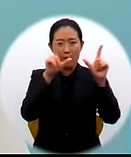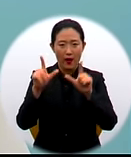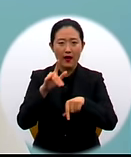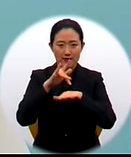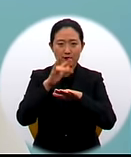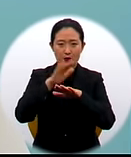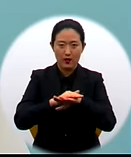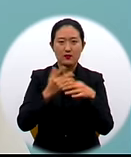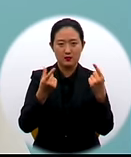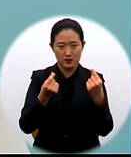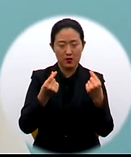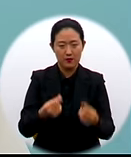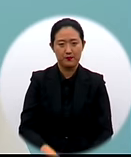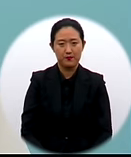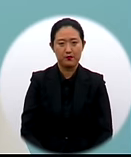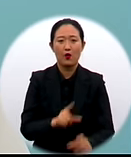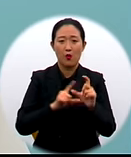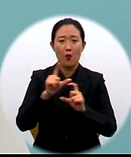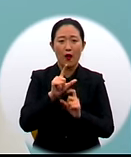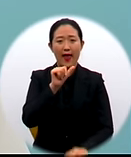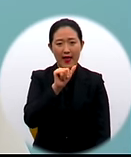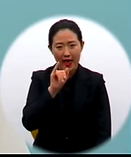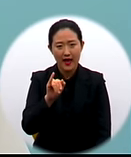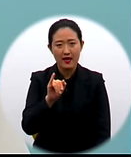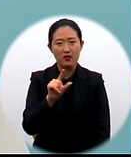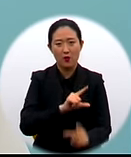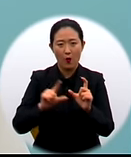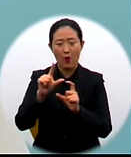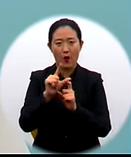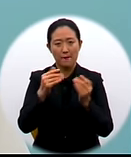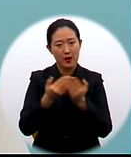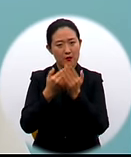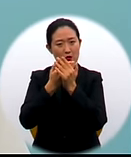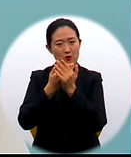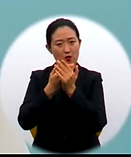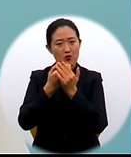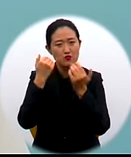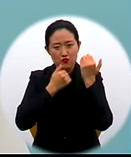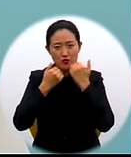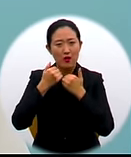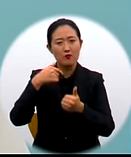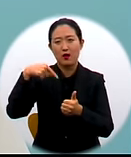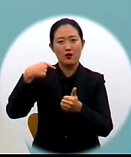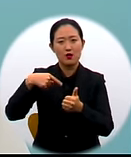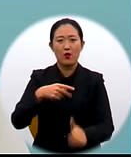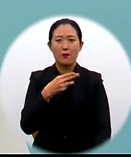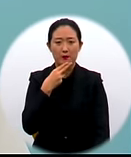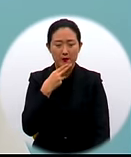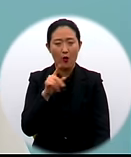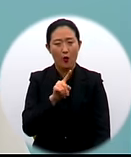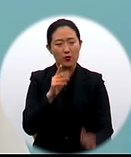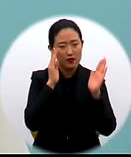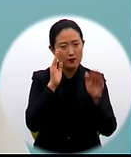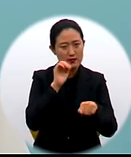가지고 가야 되기 때문이죠. 더 이상 AI가 발전하면서는 사실 누가 무언가를 가르쳐주지 않습니다. 왜? 어떤 학습은 얘가 제일